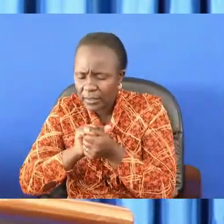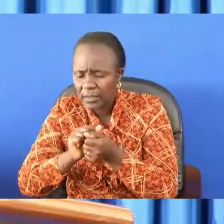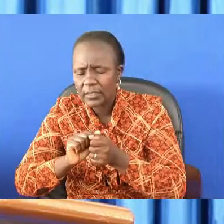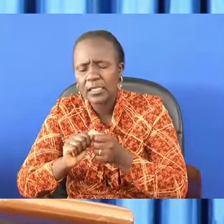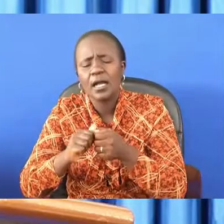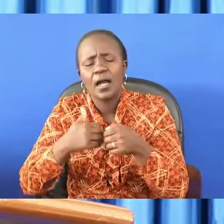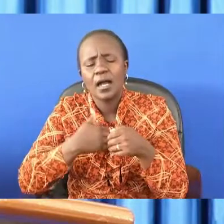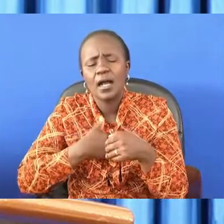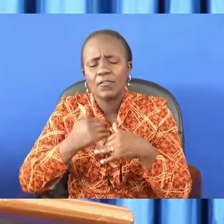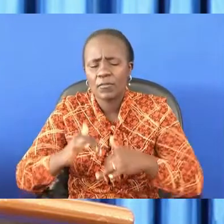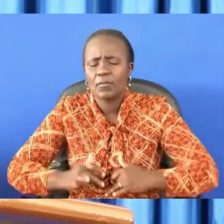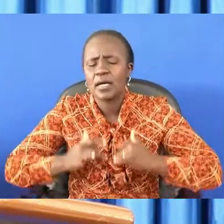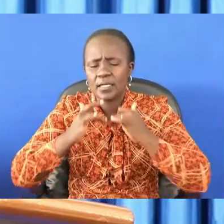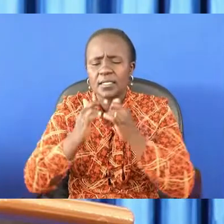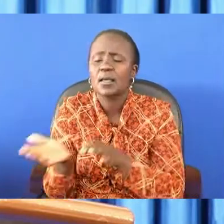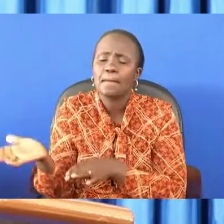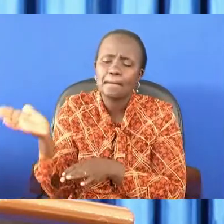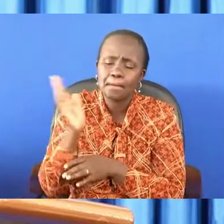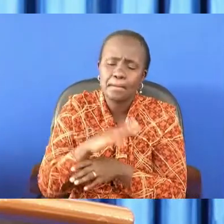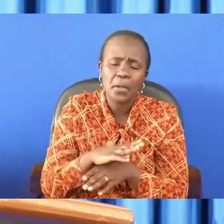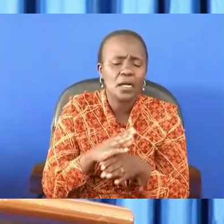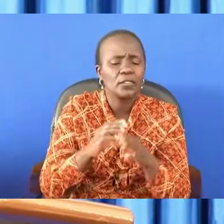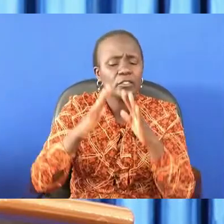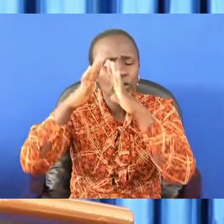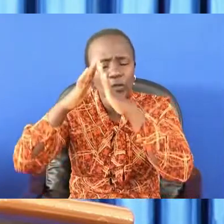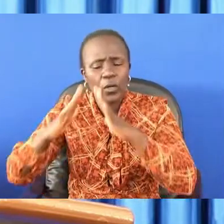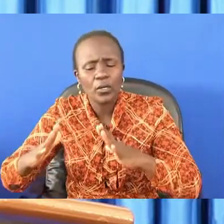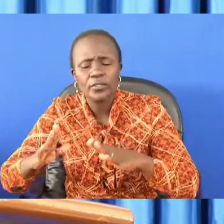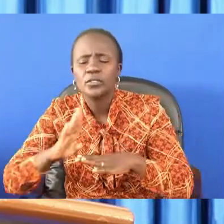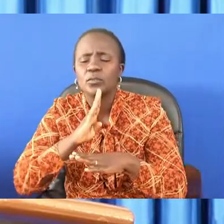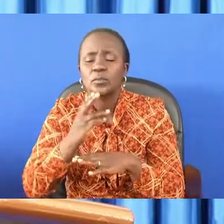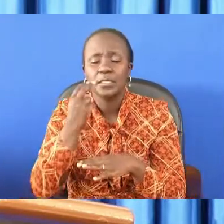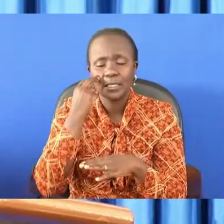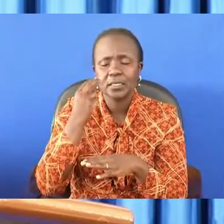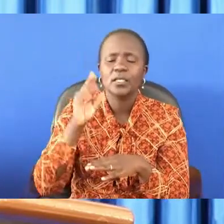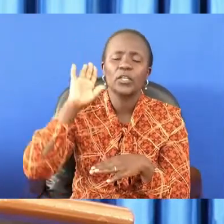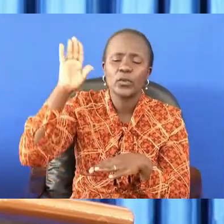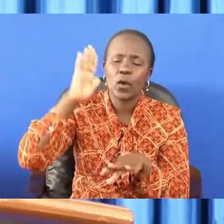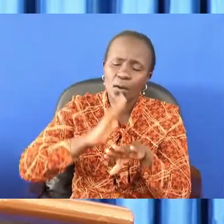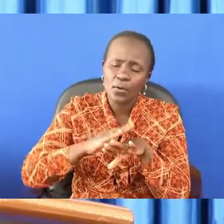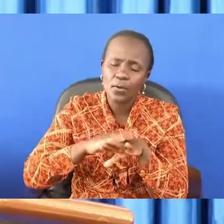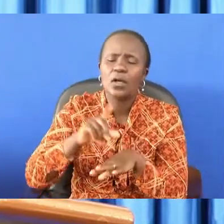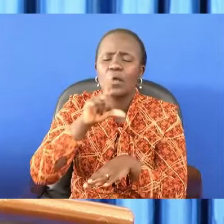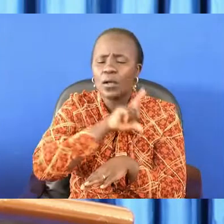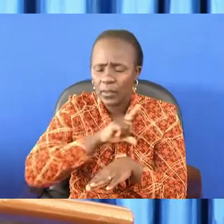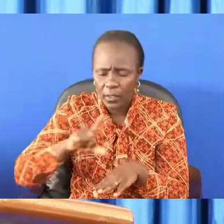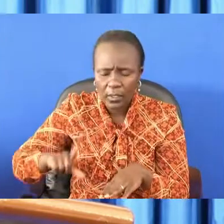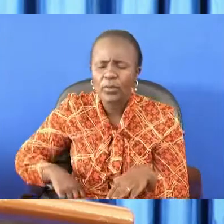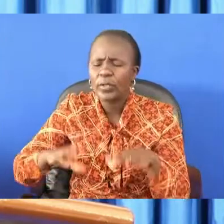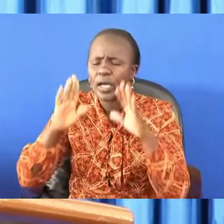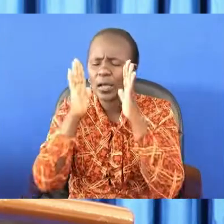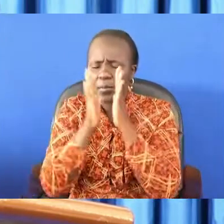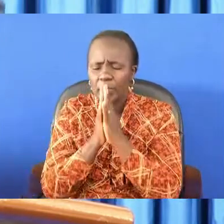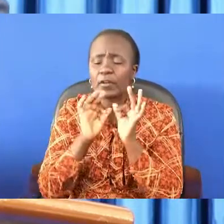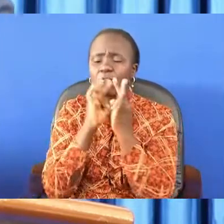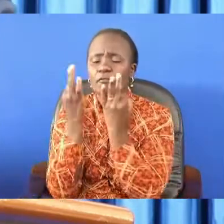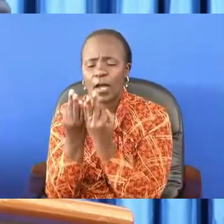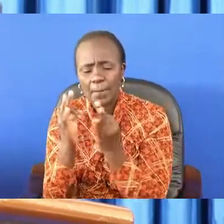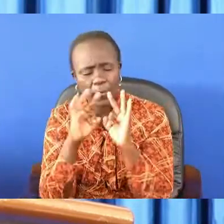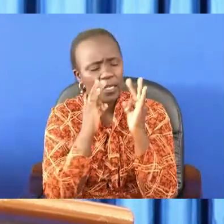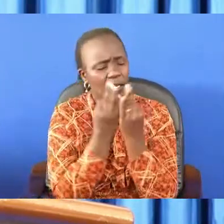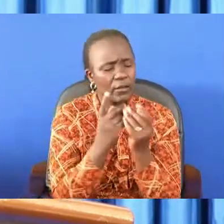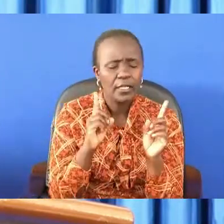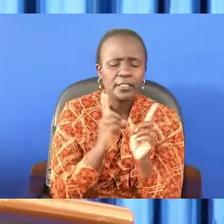ukatuhurumie Bwana na kuturejesha katika nyumba yako tuweze kuona wema. Mungu, naomba kwa ajili ya mafamilia wote